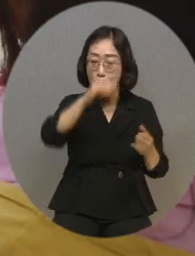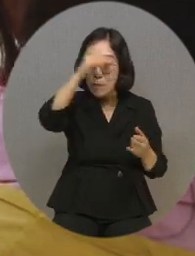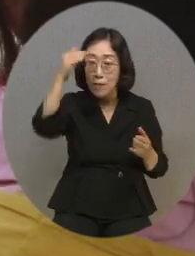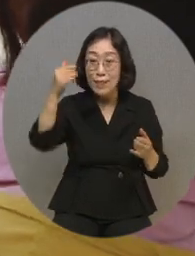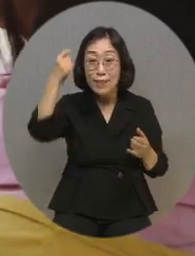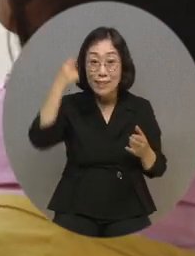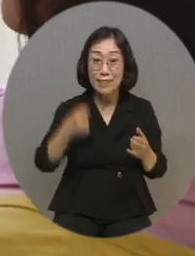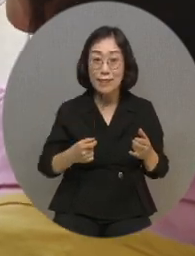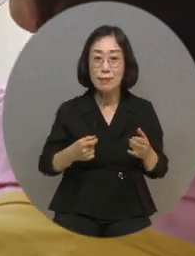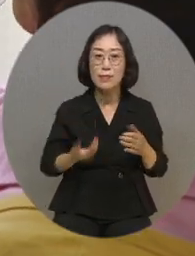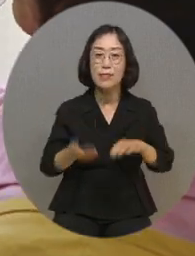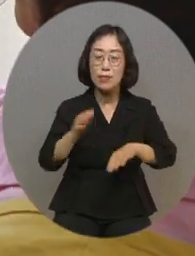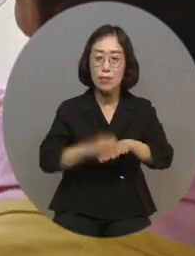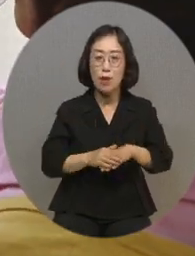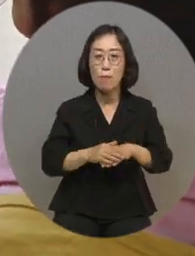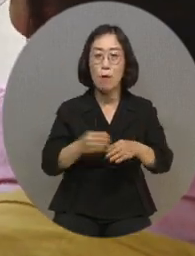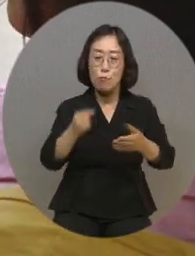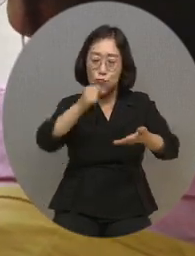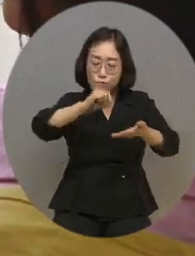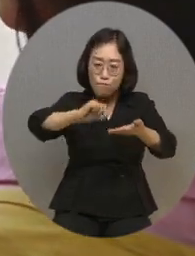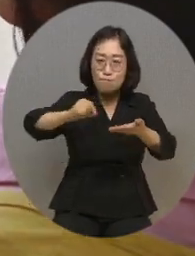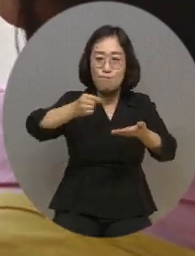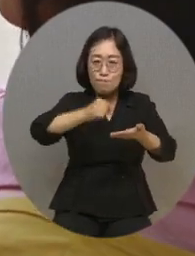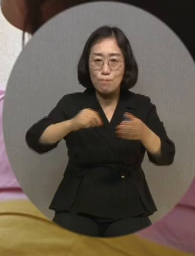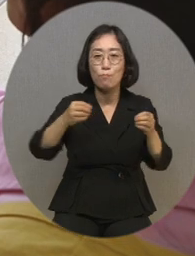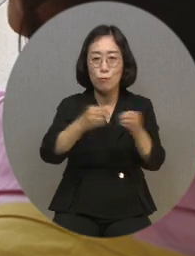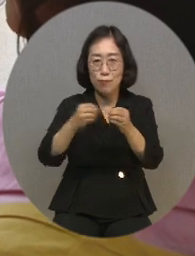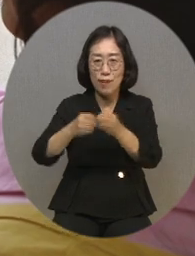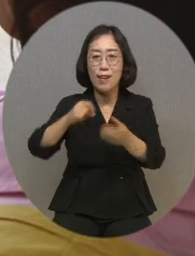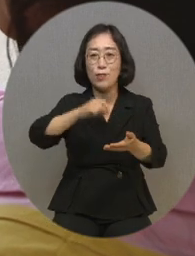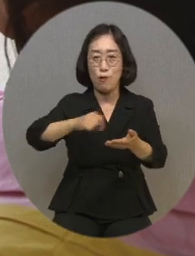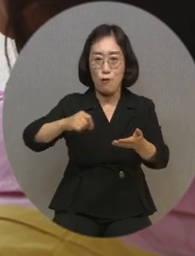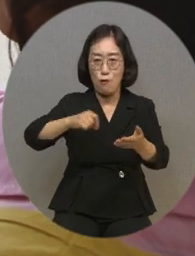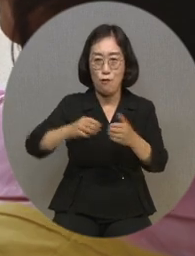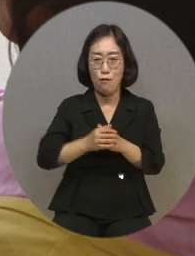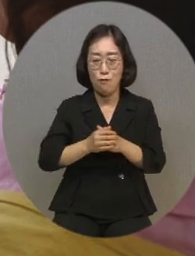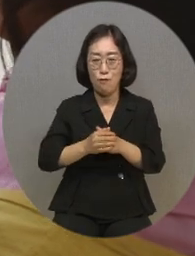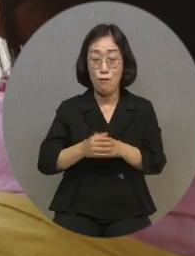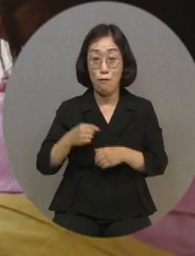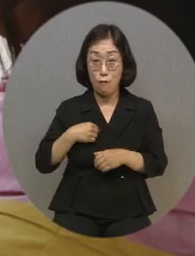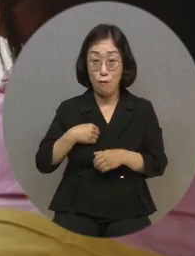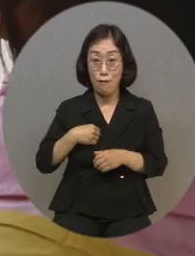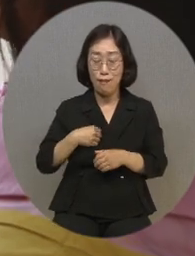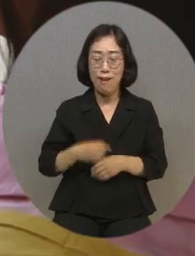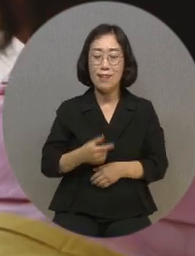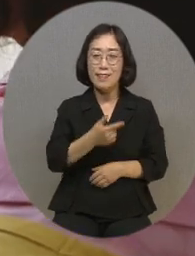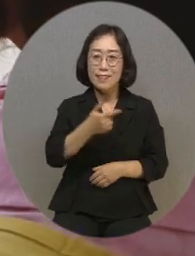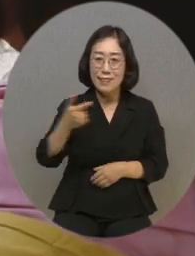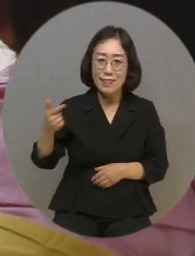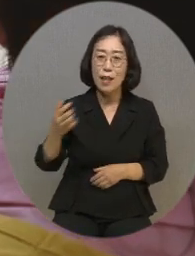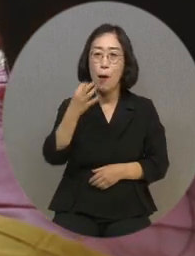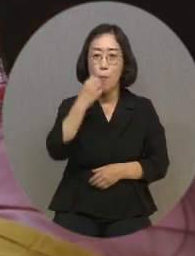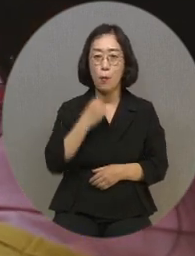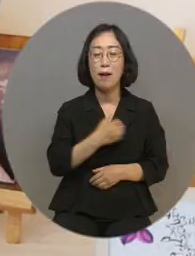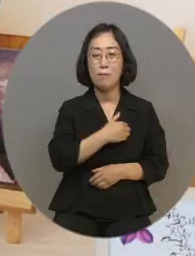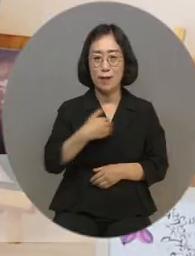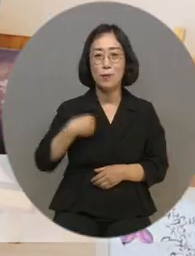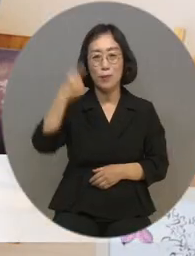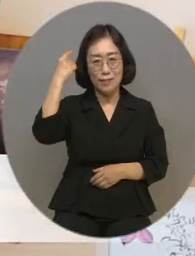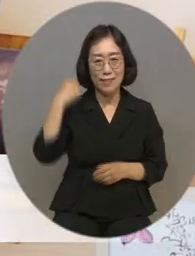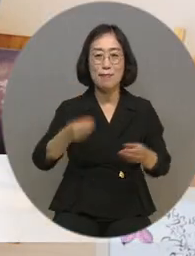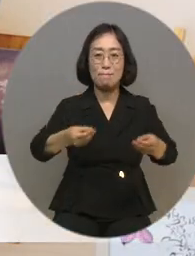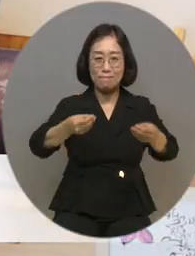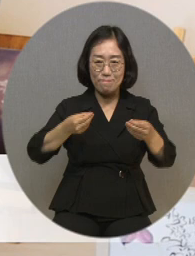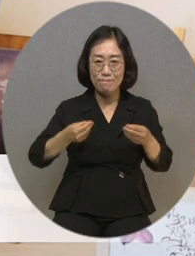소감을 직접 붓으로 적어주시곤 하는데요. 작가에겐 가장 큰 보람이라고도 합니다.